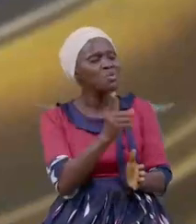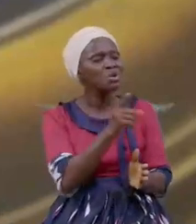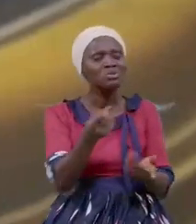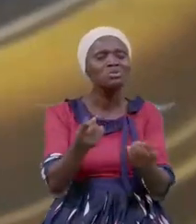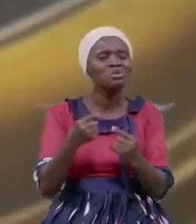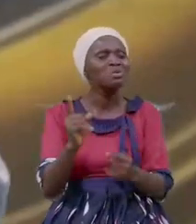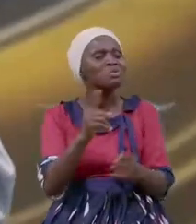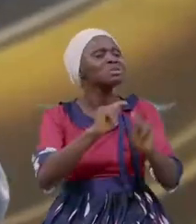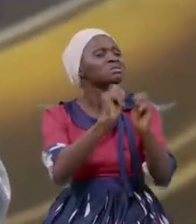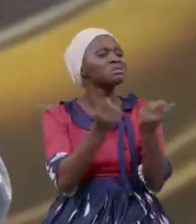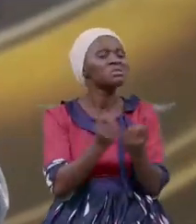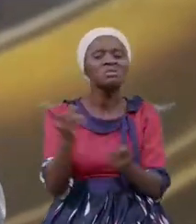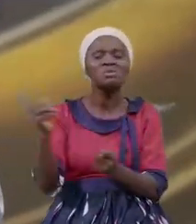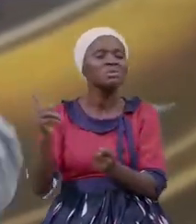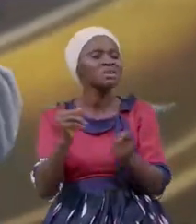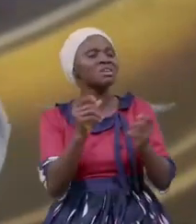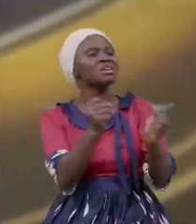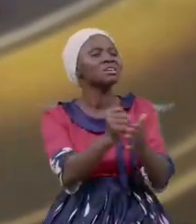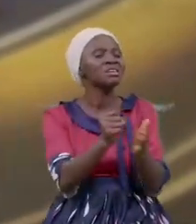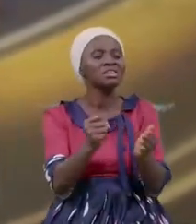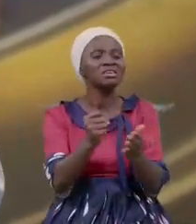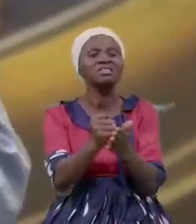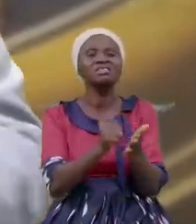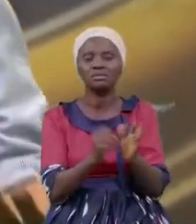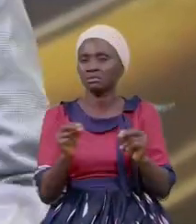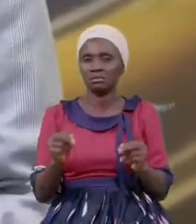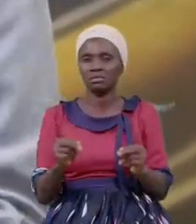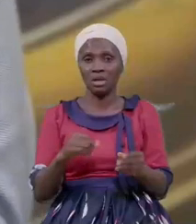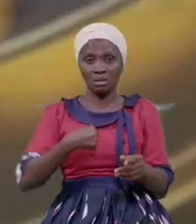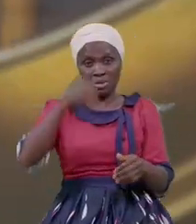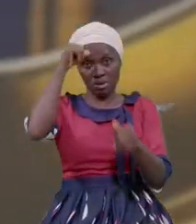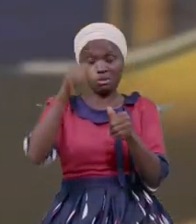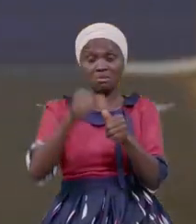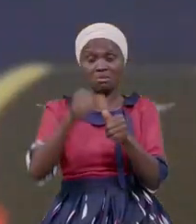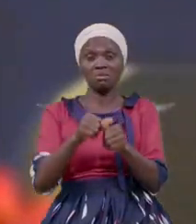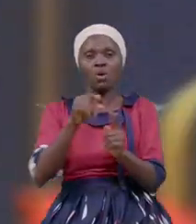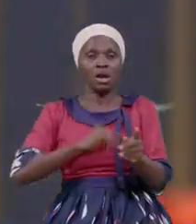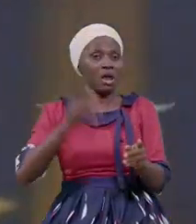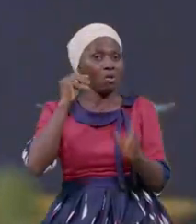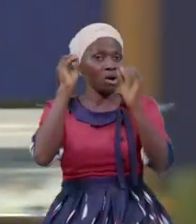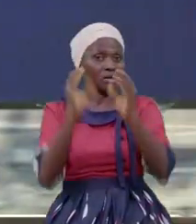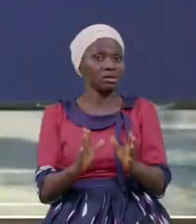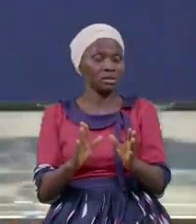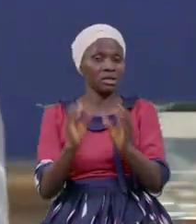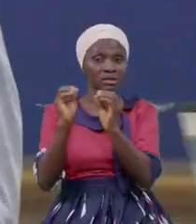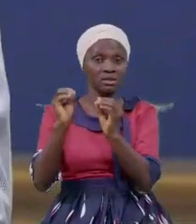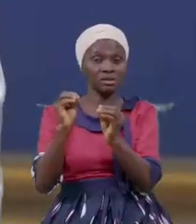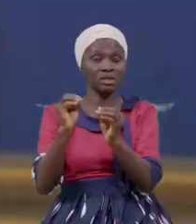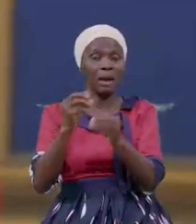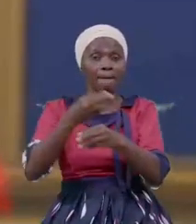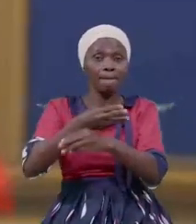je me rappelle quand j'étais enseignant j'enseignais les mathématiques quand je vais en classe je ne cherchais